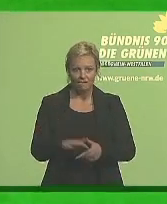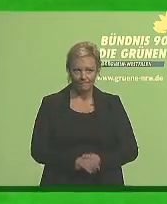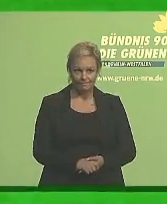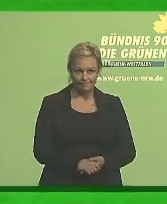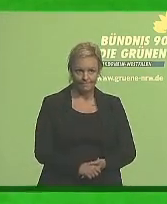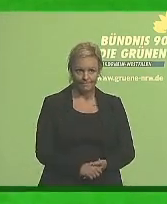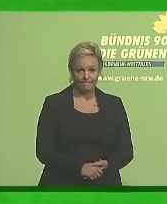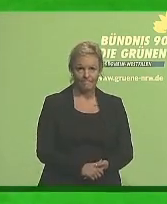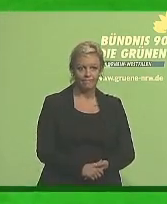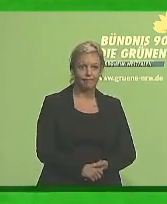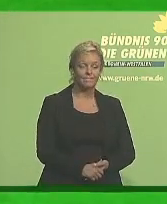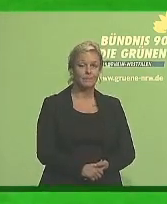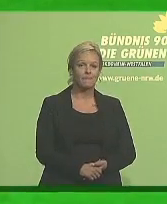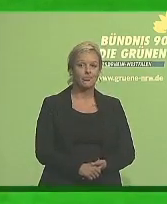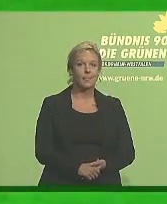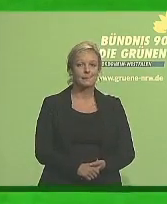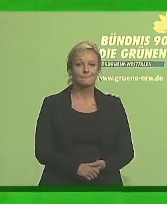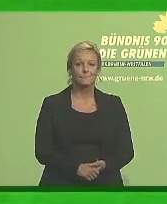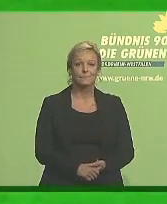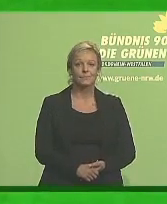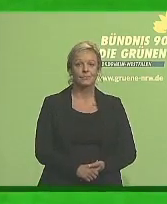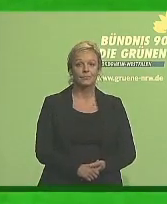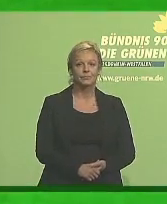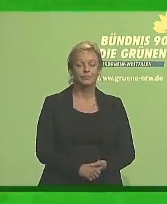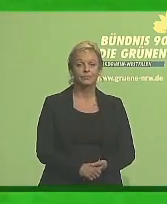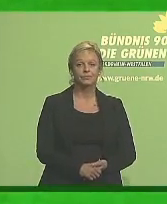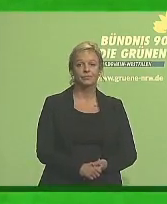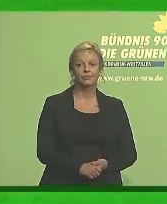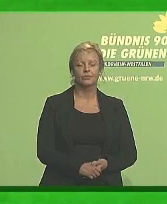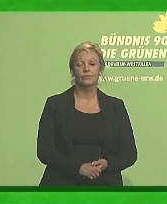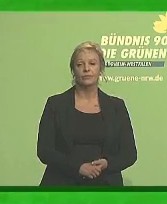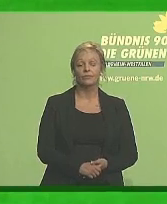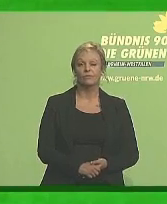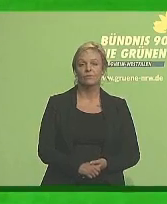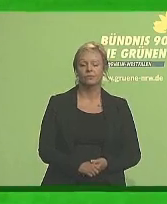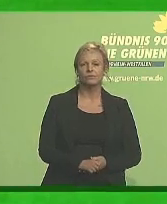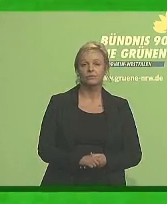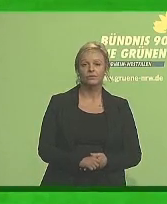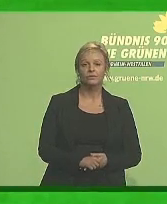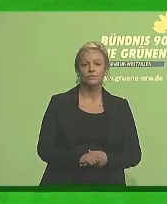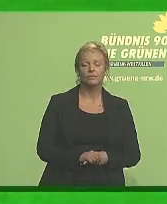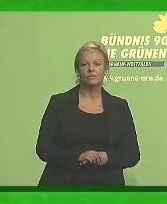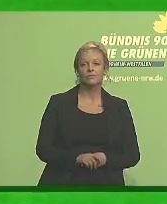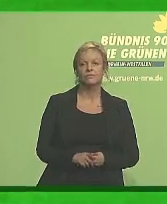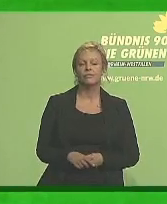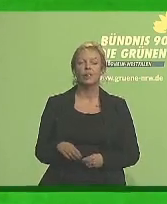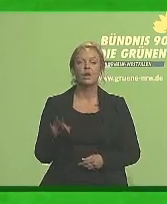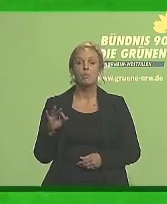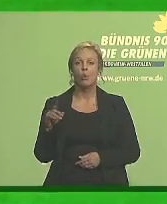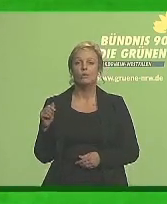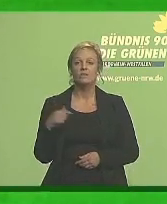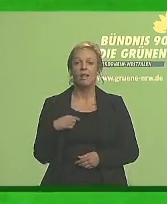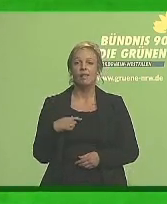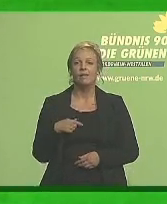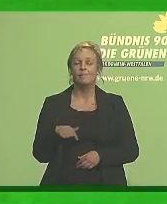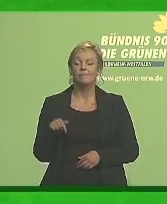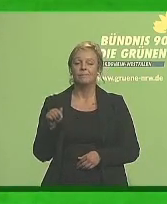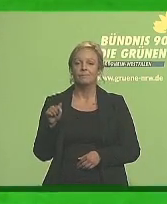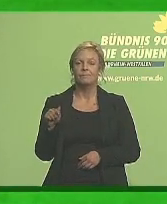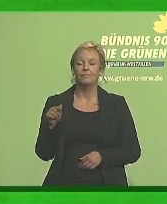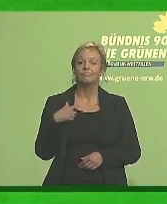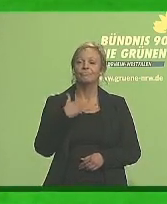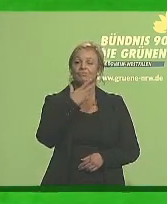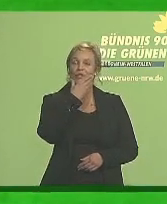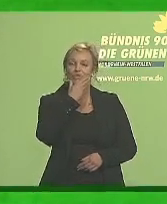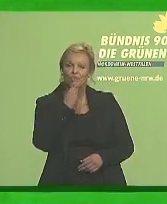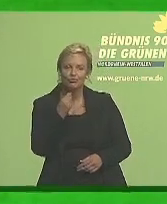Röttgen hat in Brüssel keine große Rolle gespielt. Es ist vielleicht eine schöne Geschichte, um euch noch mal